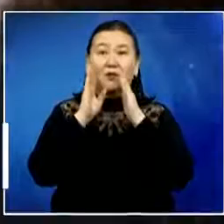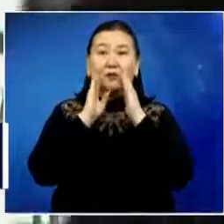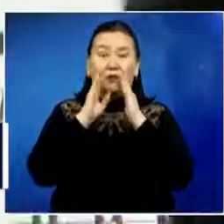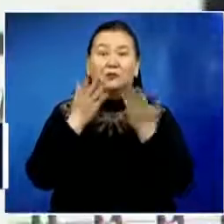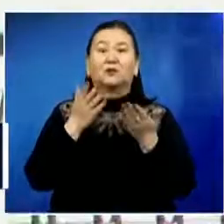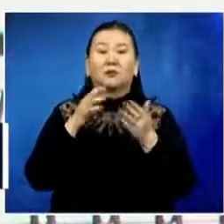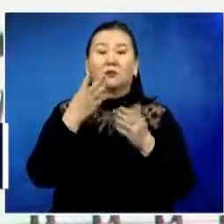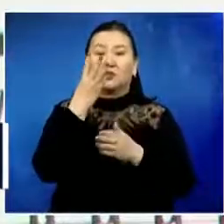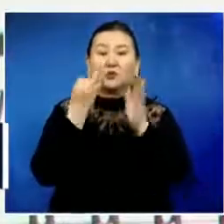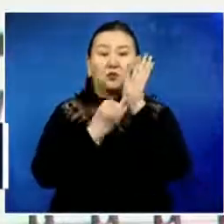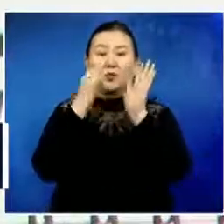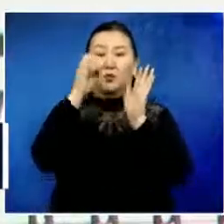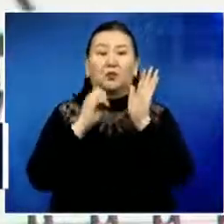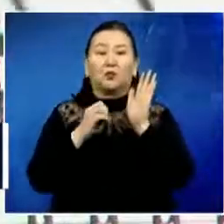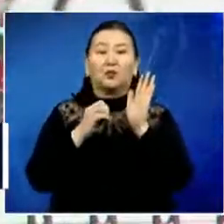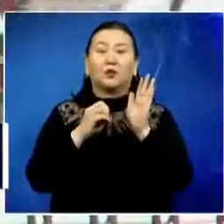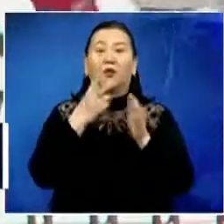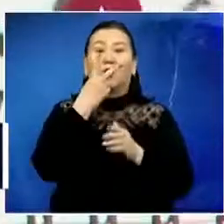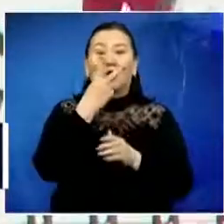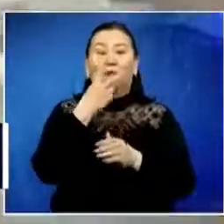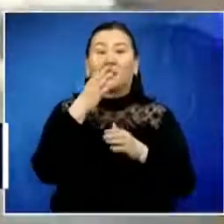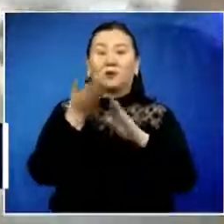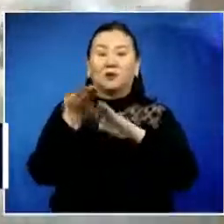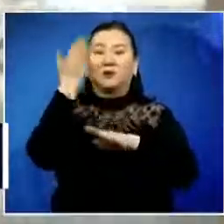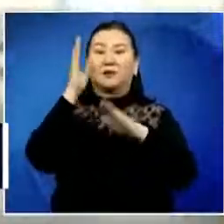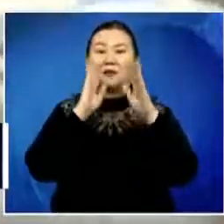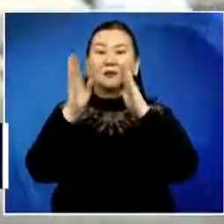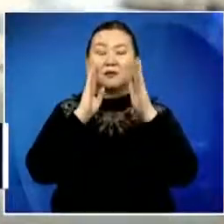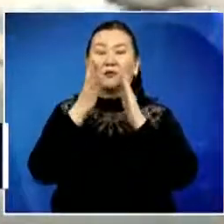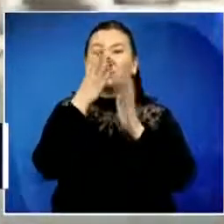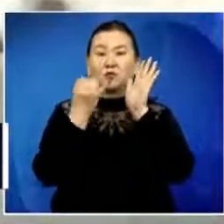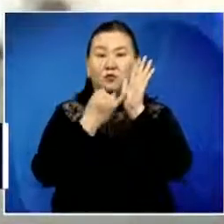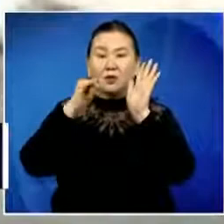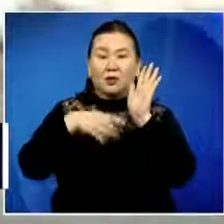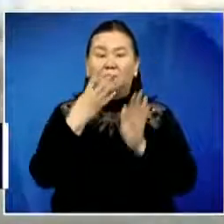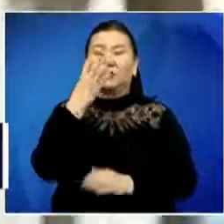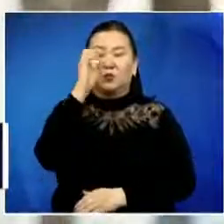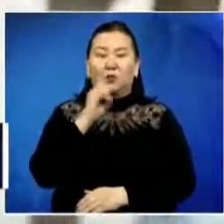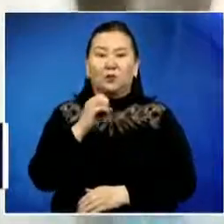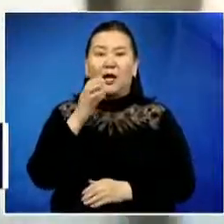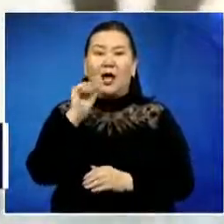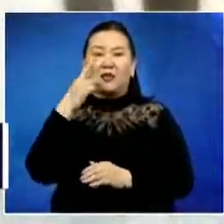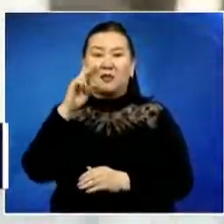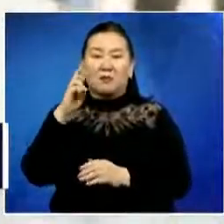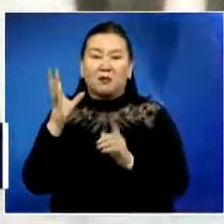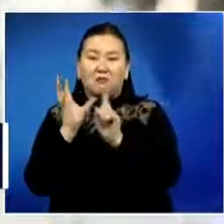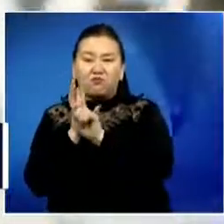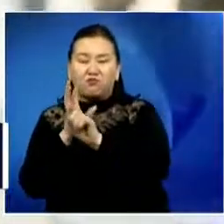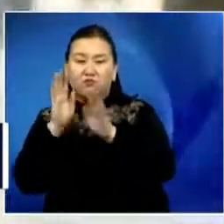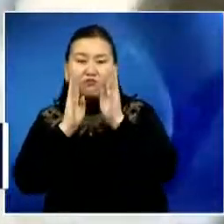байгаа хүүхдүүдийн 47% нь 2 ба түүнээс дээш хаягтай. 46.4% нь админ эрхтэй байгаа нь судалгаар